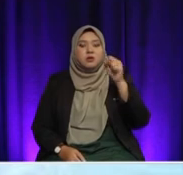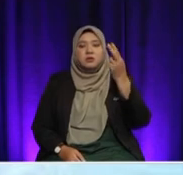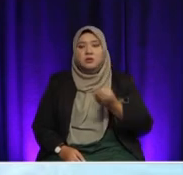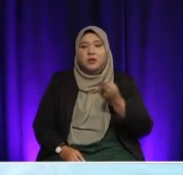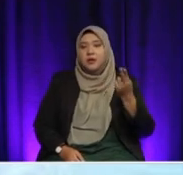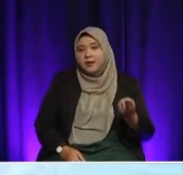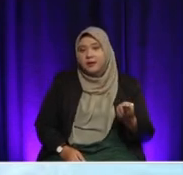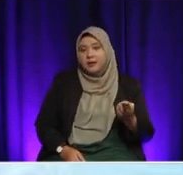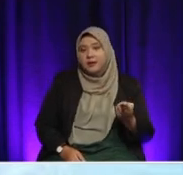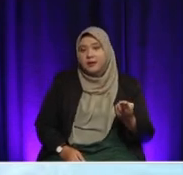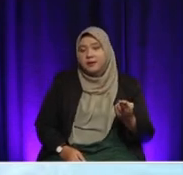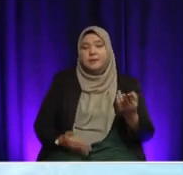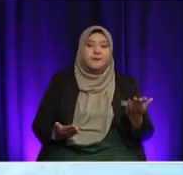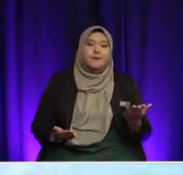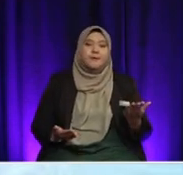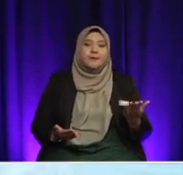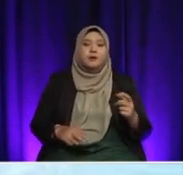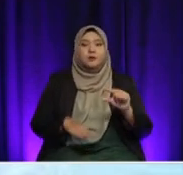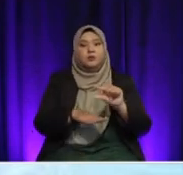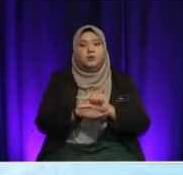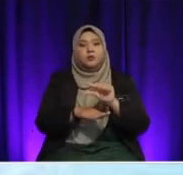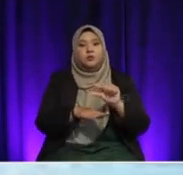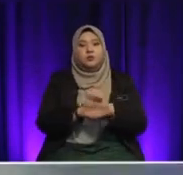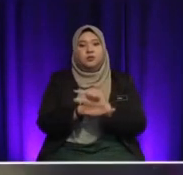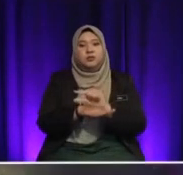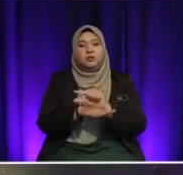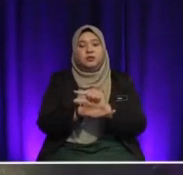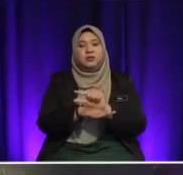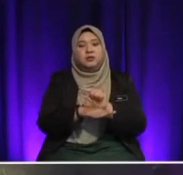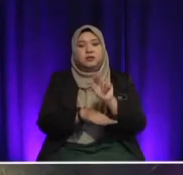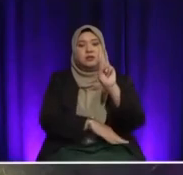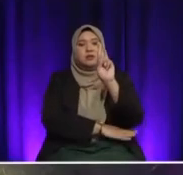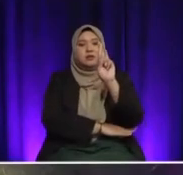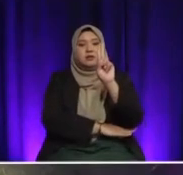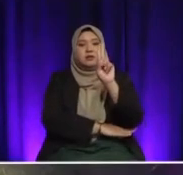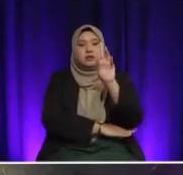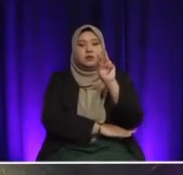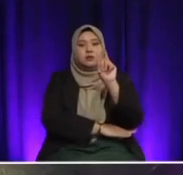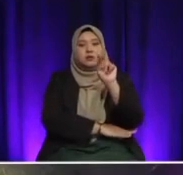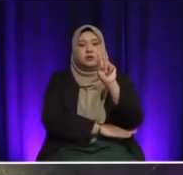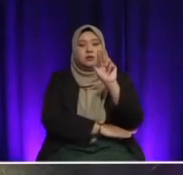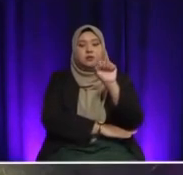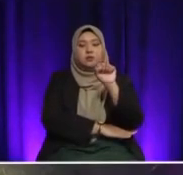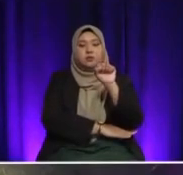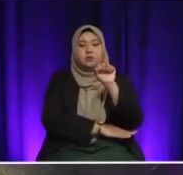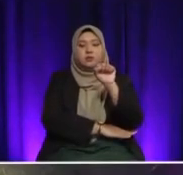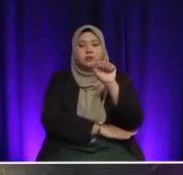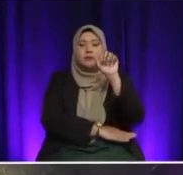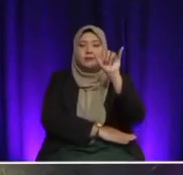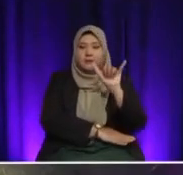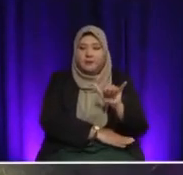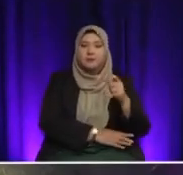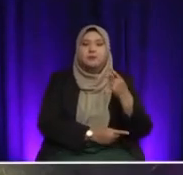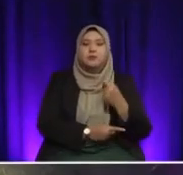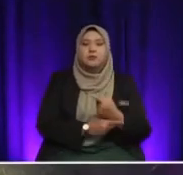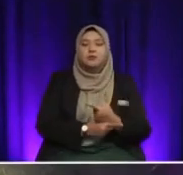keuntungan 40%. Ambil masa kira. Boleh murid-murid di rumah pun boleh turut